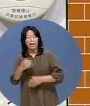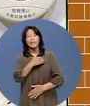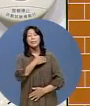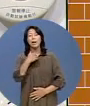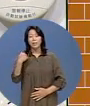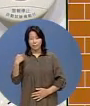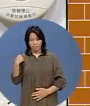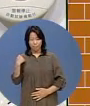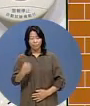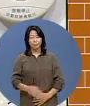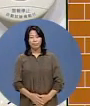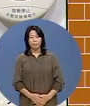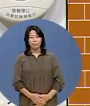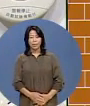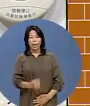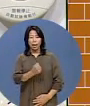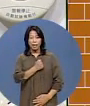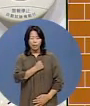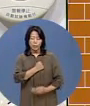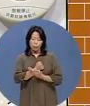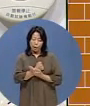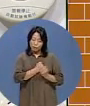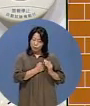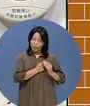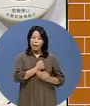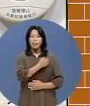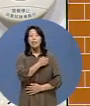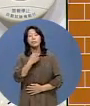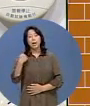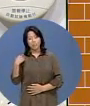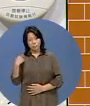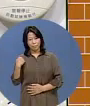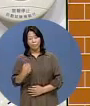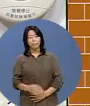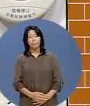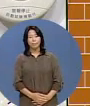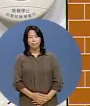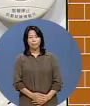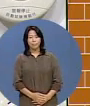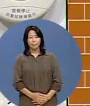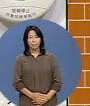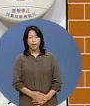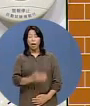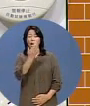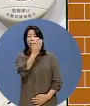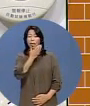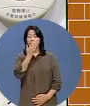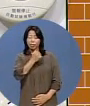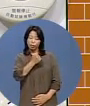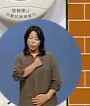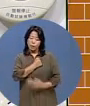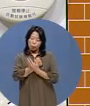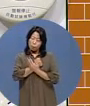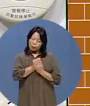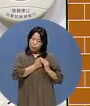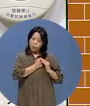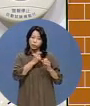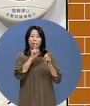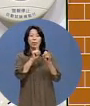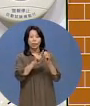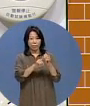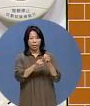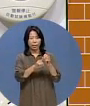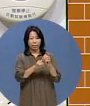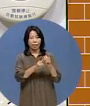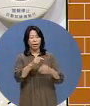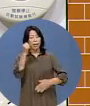することができ、命が助かる可能性は高くなります。大切な命を守るために設置が